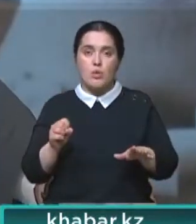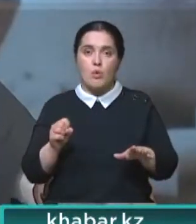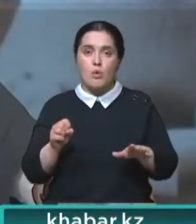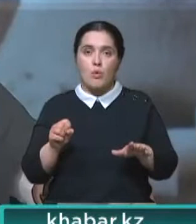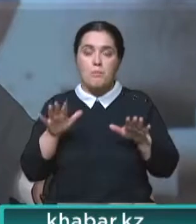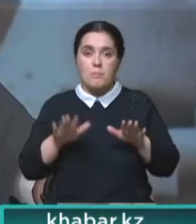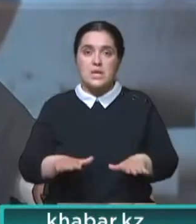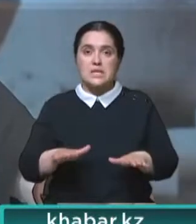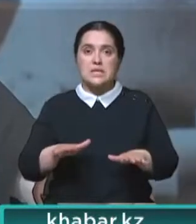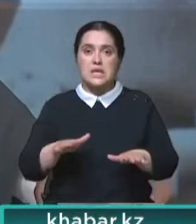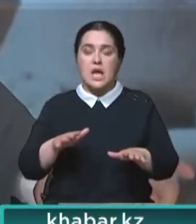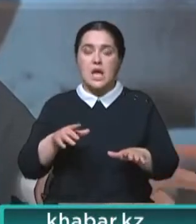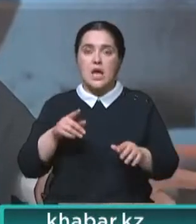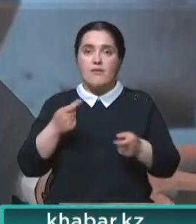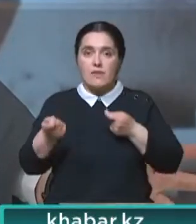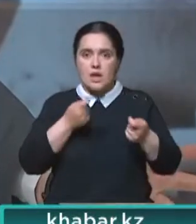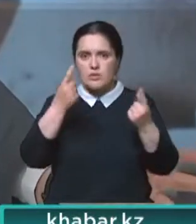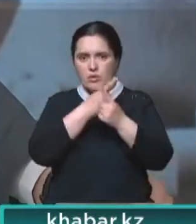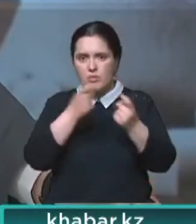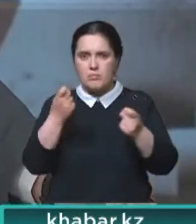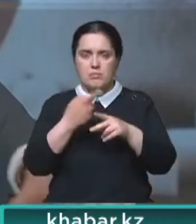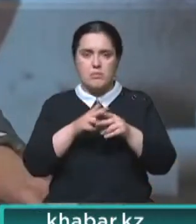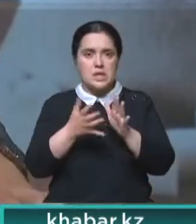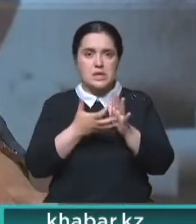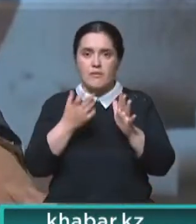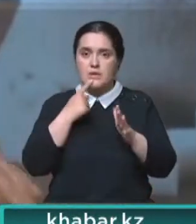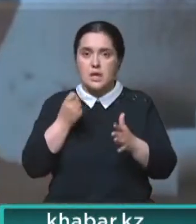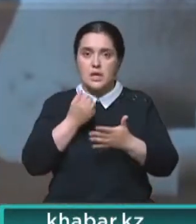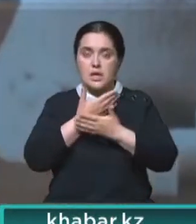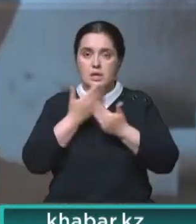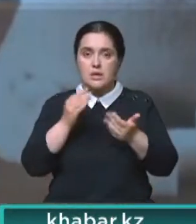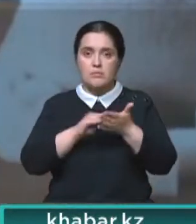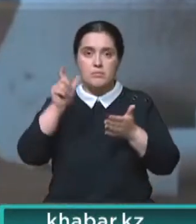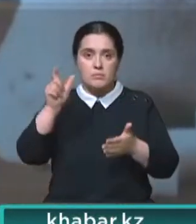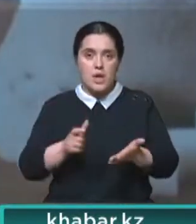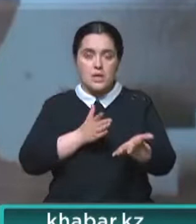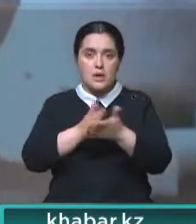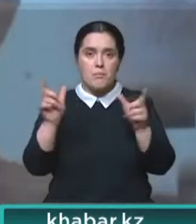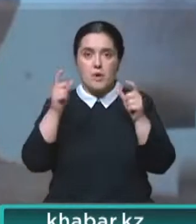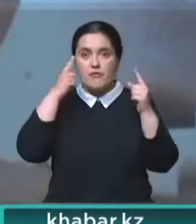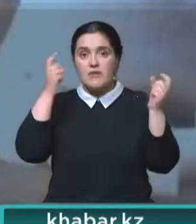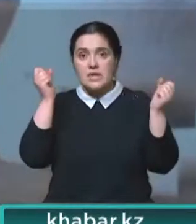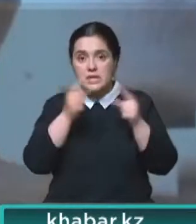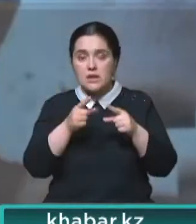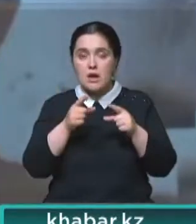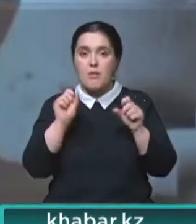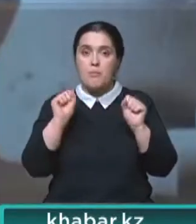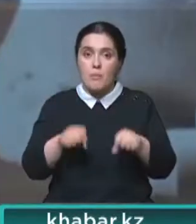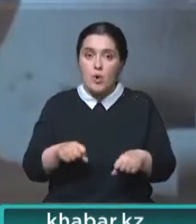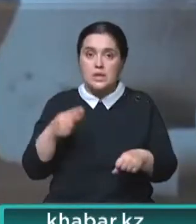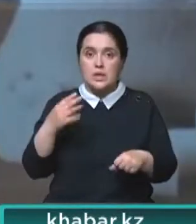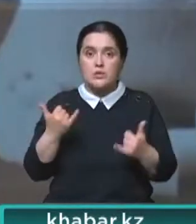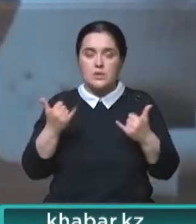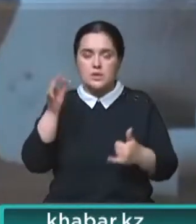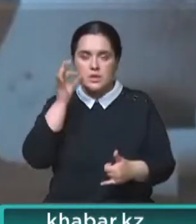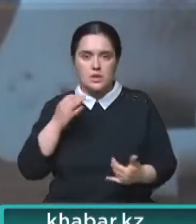проблема надуманная, дефицита сахара в городе нет. Моя коллега Райхан Тажибаева отправилась по магазинам, чтобы выяснить, насколько возможна и дорога